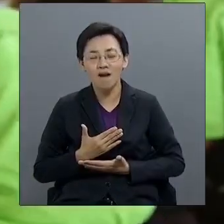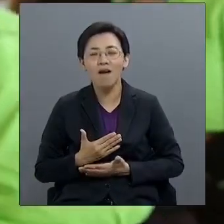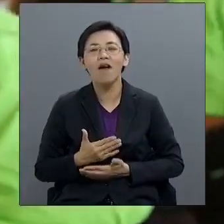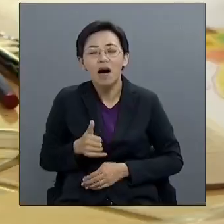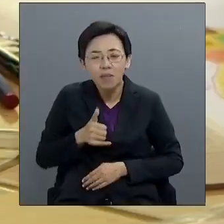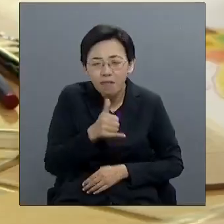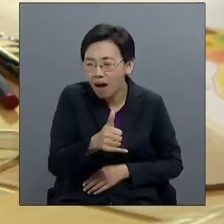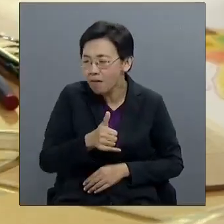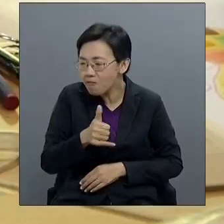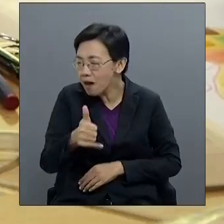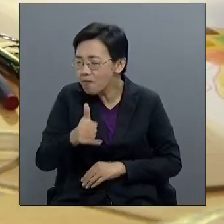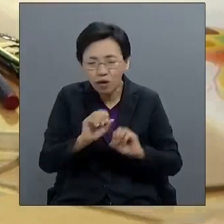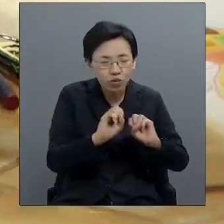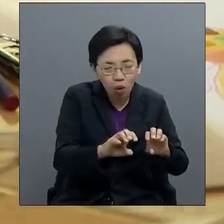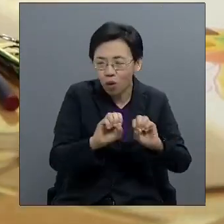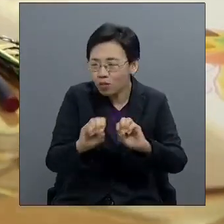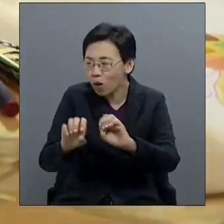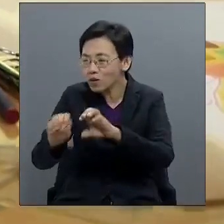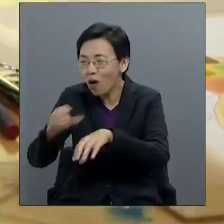อก